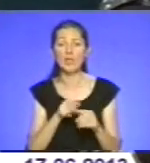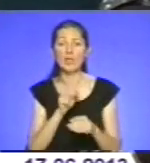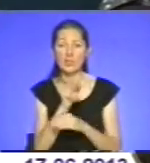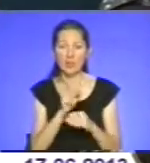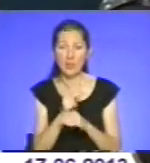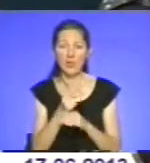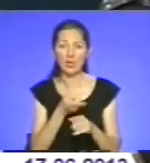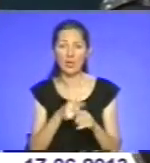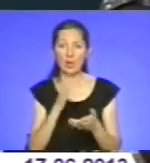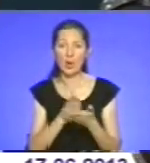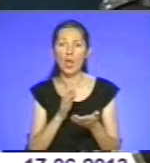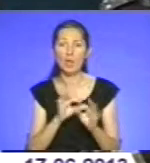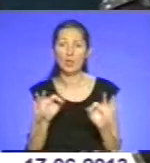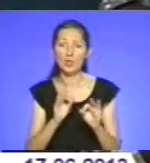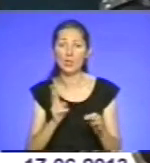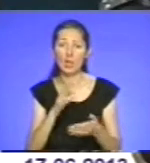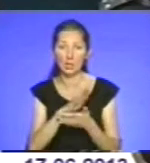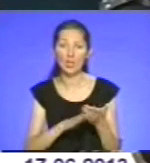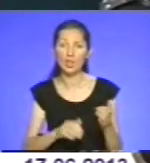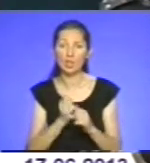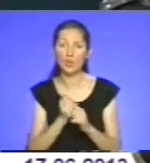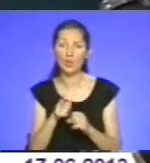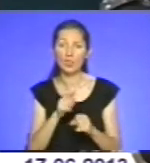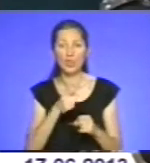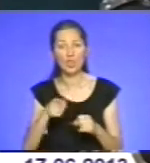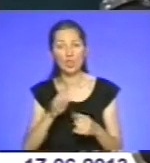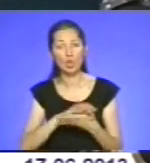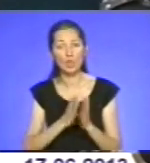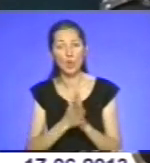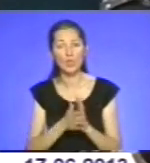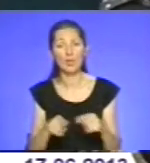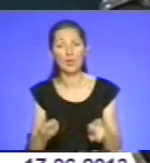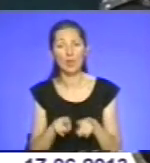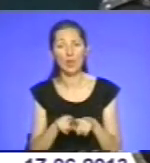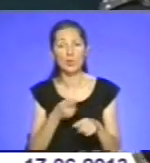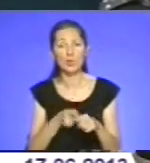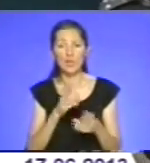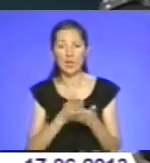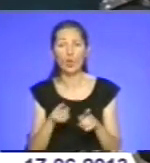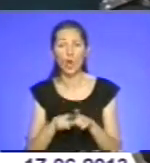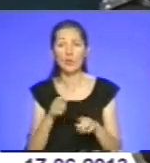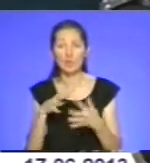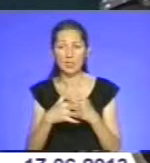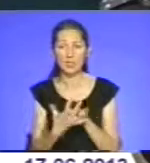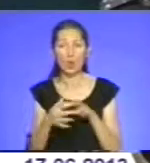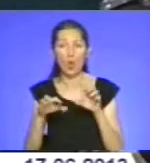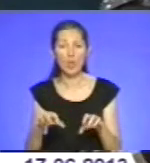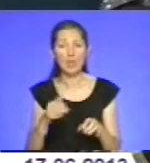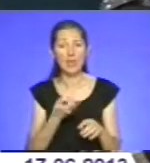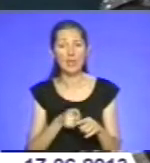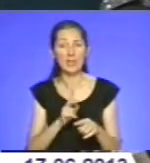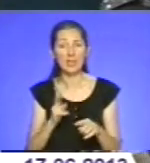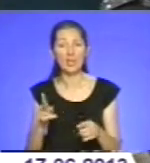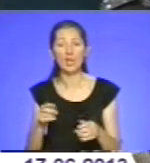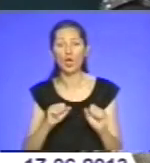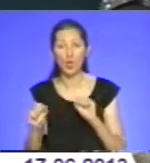далі рухатися в тій чи іншій ситуації. До певної міри це і сільський голова, який керує. Бо іноді там інспектор, він